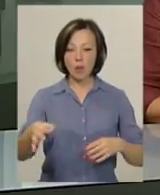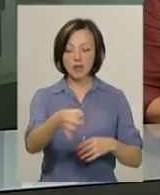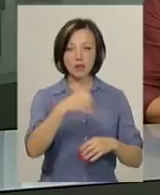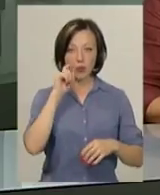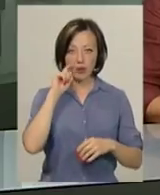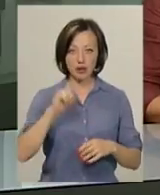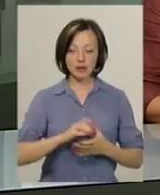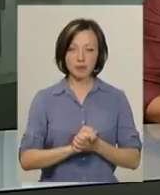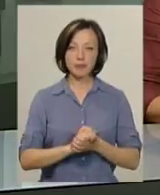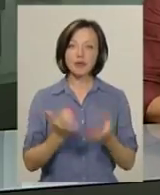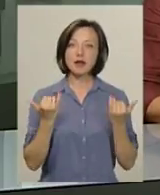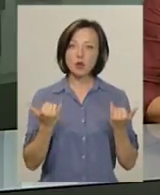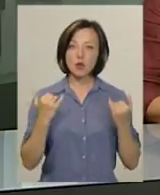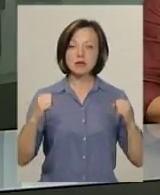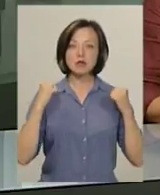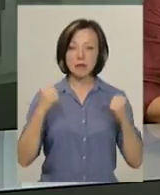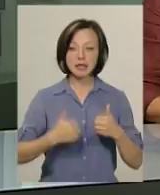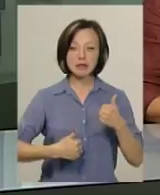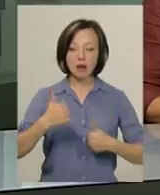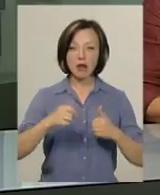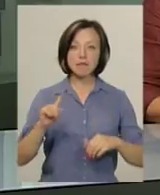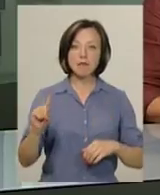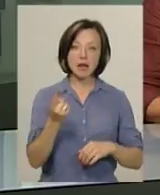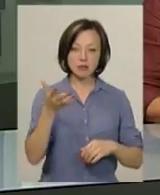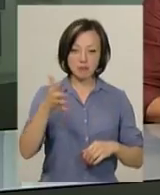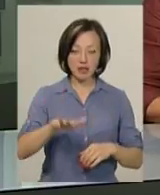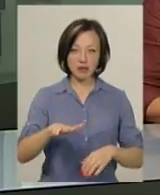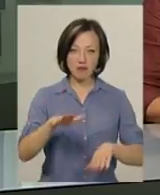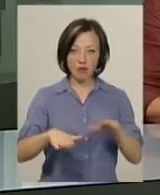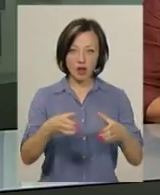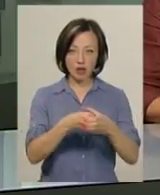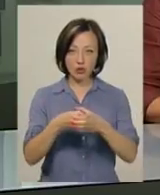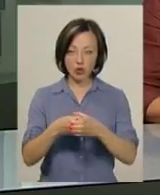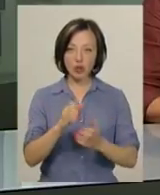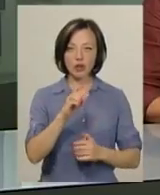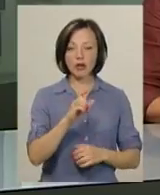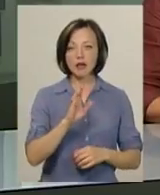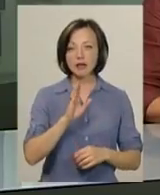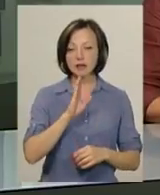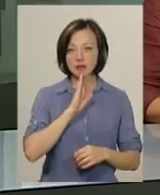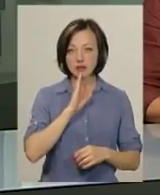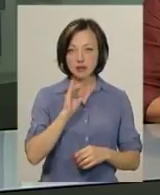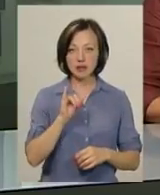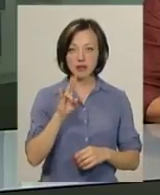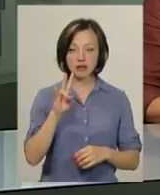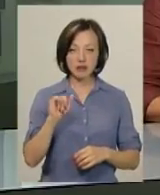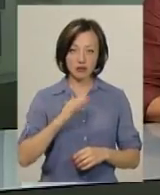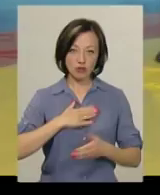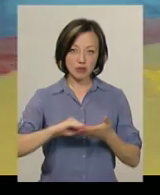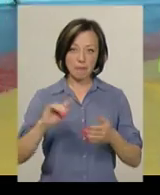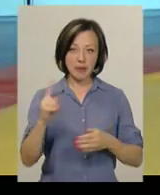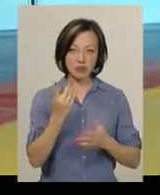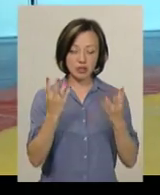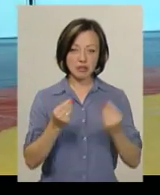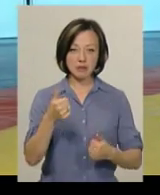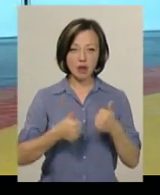областей України. Сьогодні спортсмени змагаються у перших 5 вагових категоріях. Ірина Хижа – докладніше про перший день змагань.